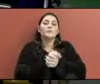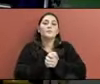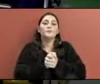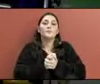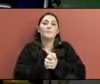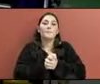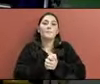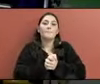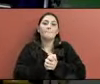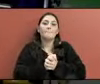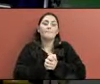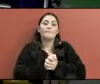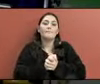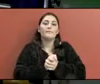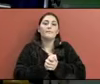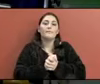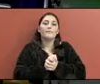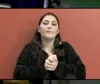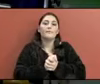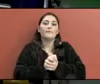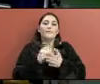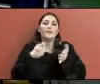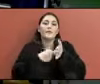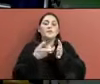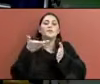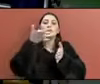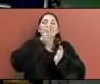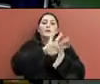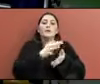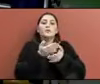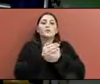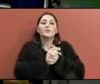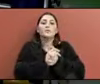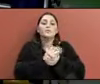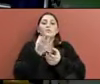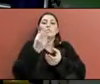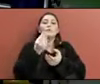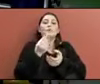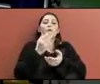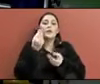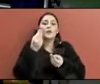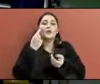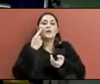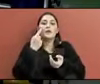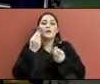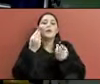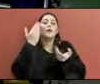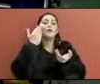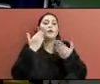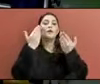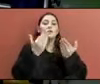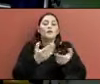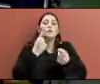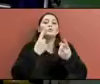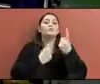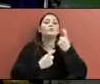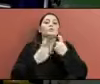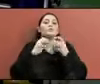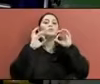Tuncay Genç, hayırlı akşamlar, iyi yayınlar. Hasan Bey selamlar demiş. Teşekkür ediyorum kendisine. Sorularınız